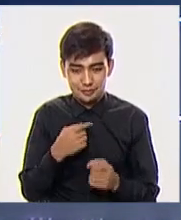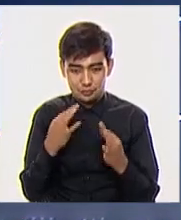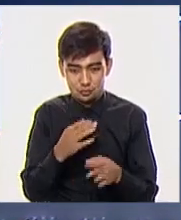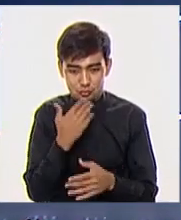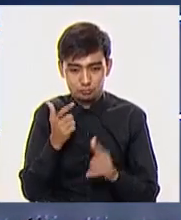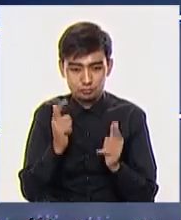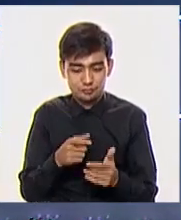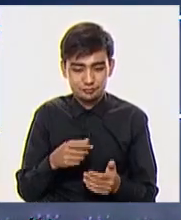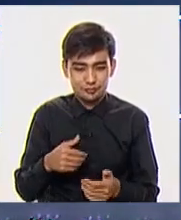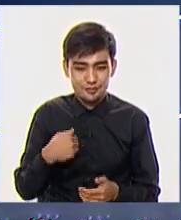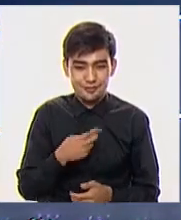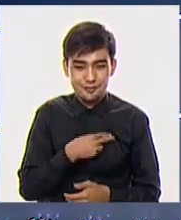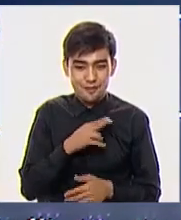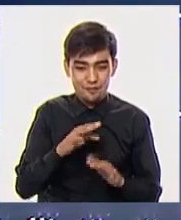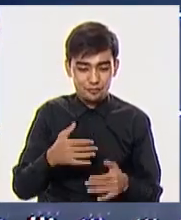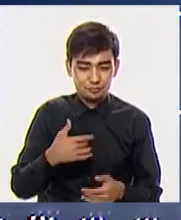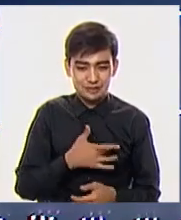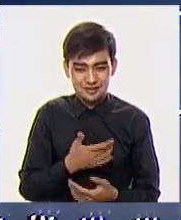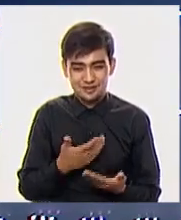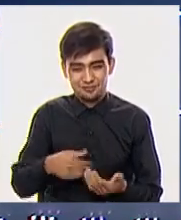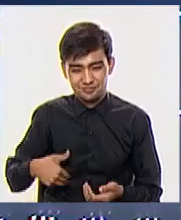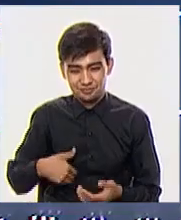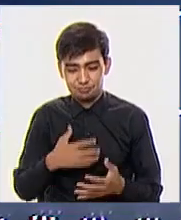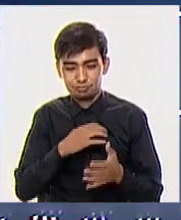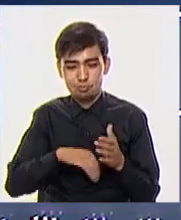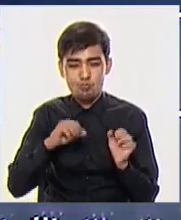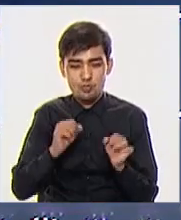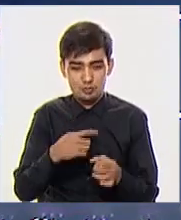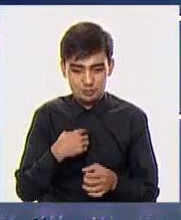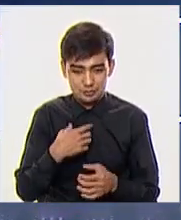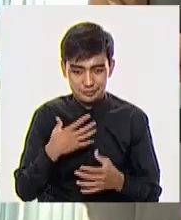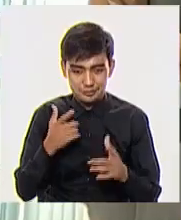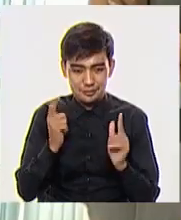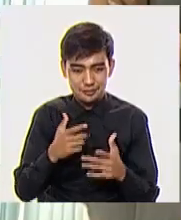согласие стать трупным донором. Анастасия Новикова расскажет подробнее.